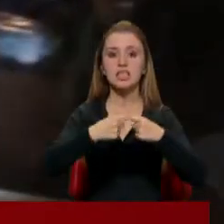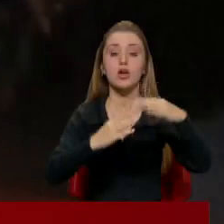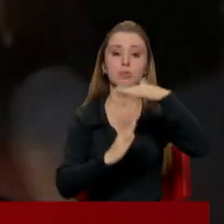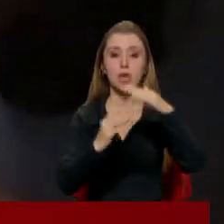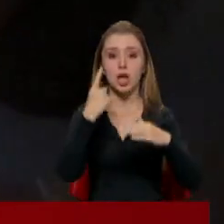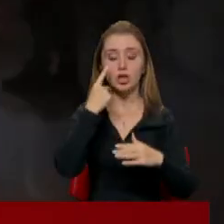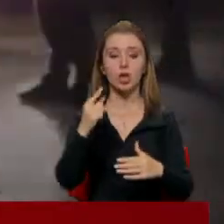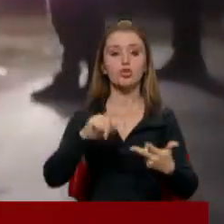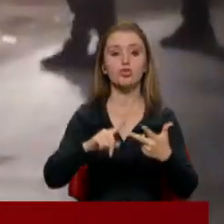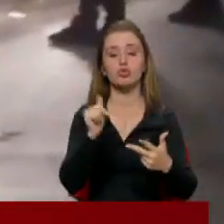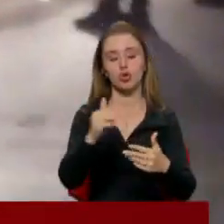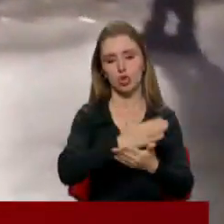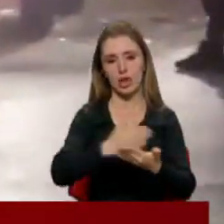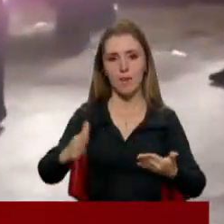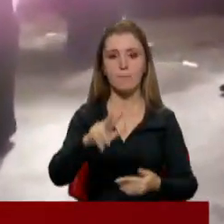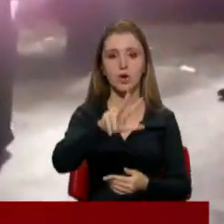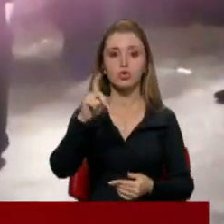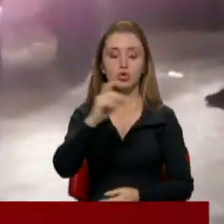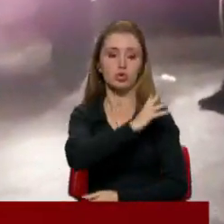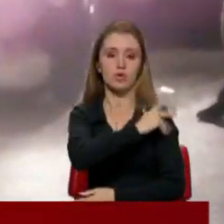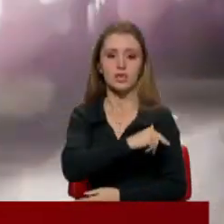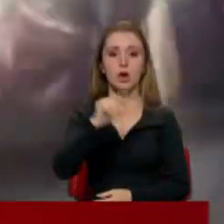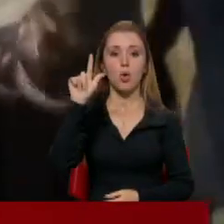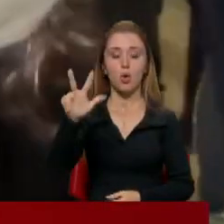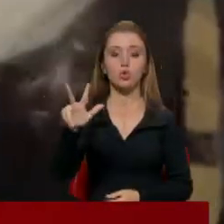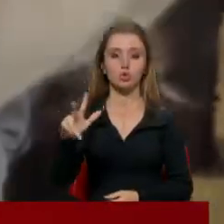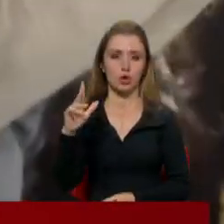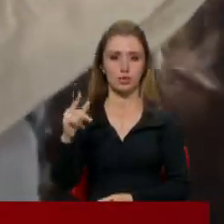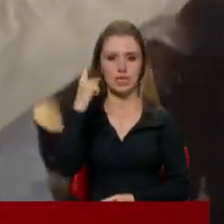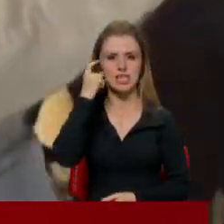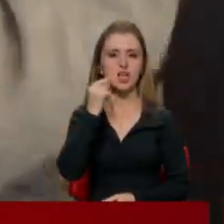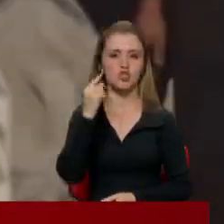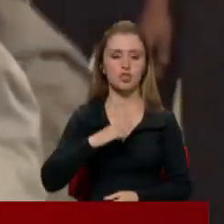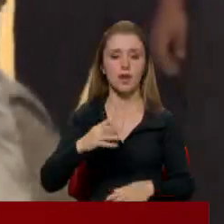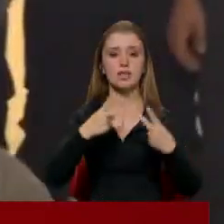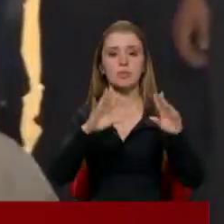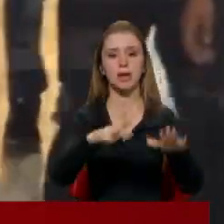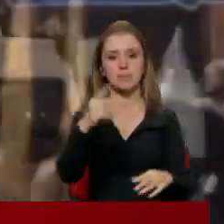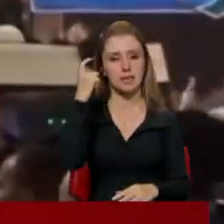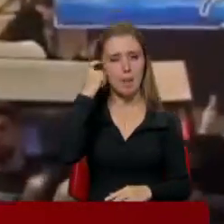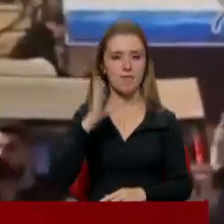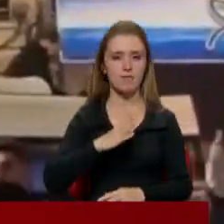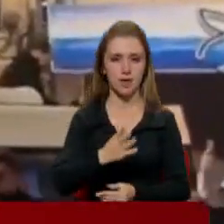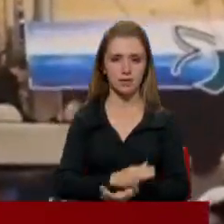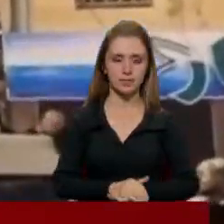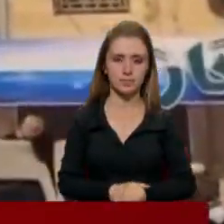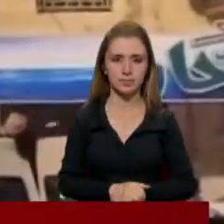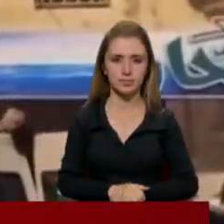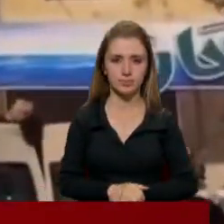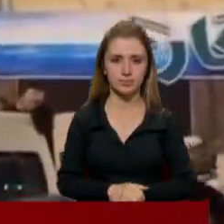gününde de rehine takası sürecek. 39 Filistinli ve 13 İsrailli rehinenin serbest bırakılması bekleniyor.